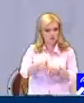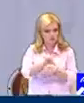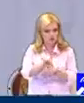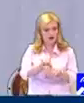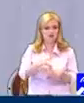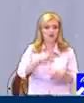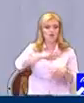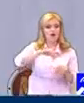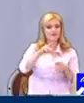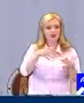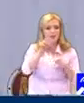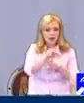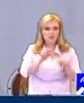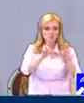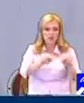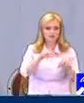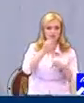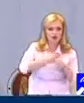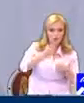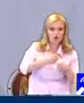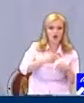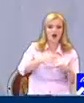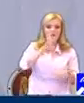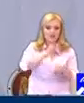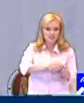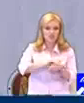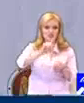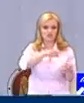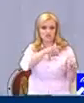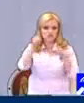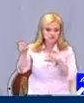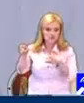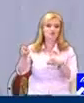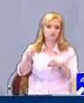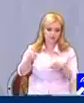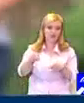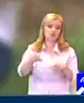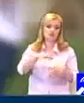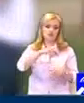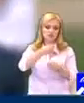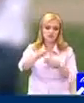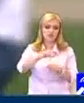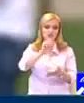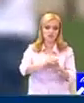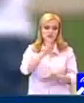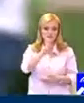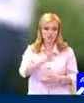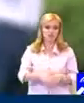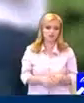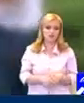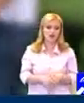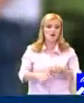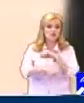cu programe educative în școli, universități, școli profesionale, unde informăm ce este traficul de ființe umane. De cele mai multe ori,